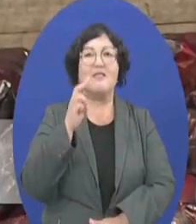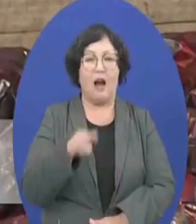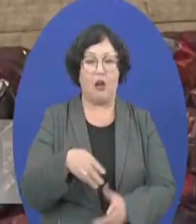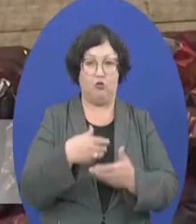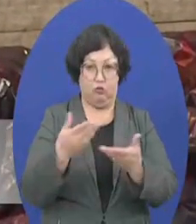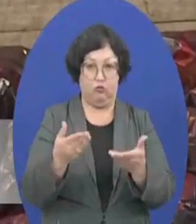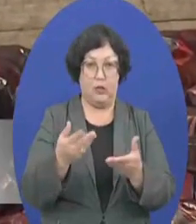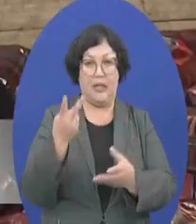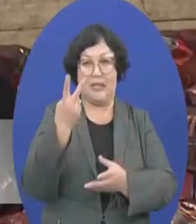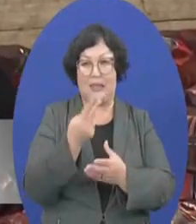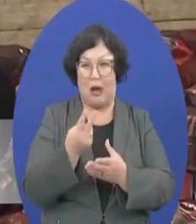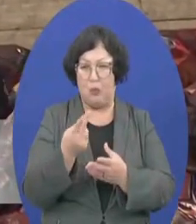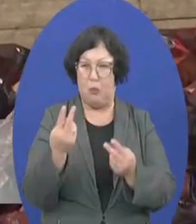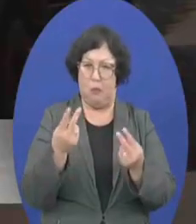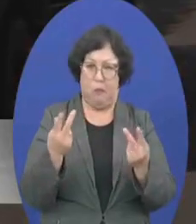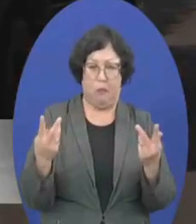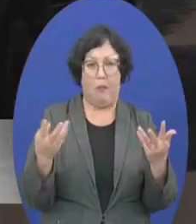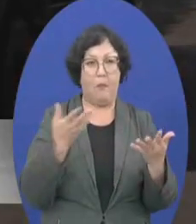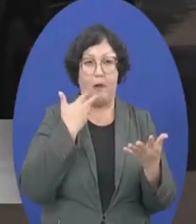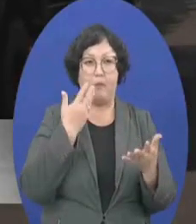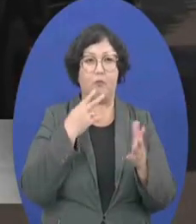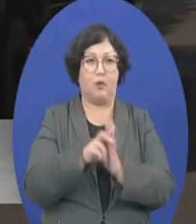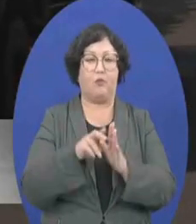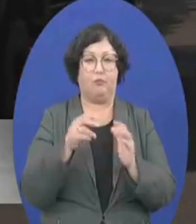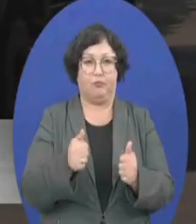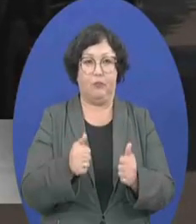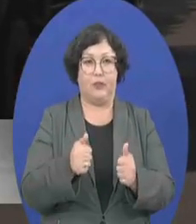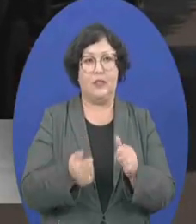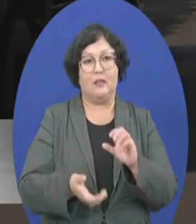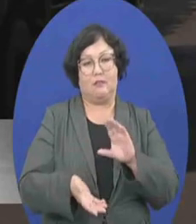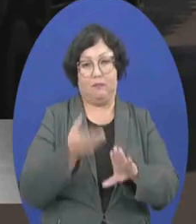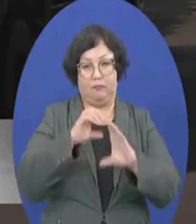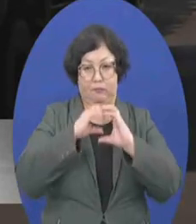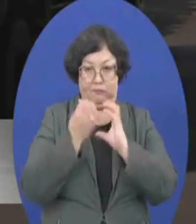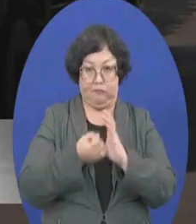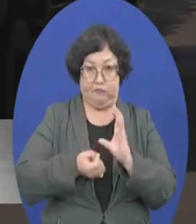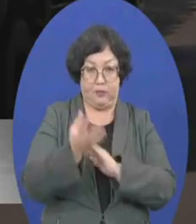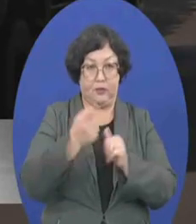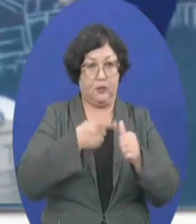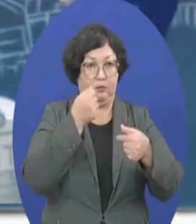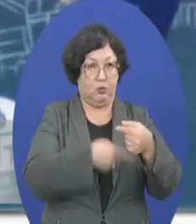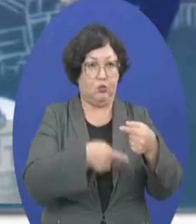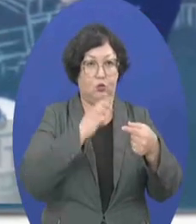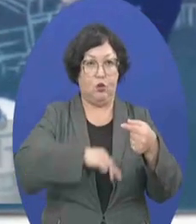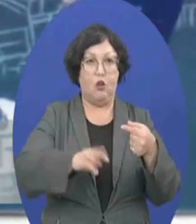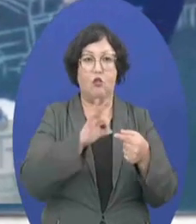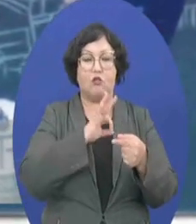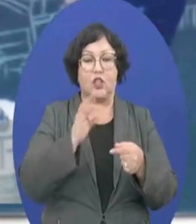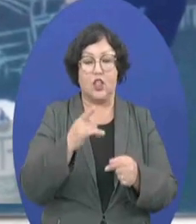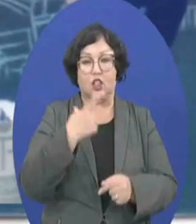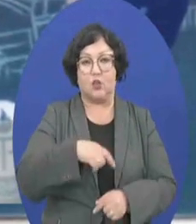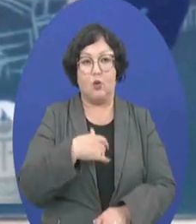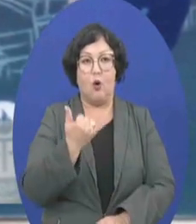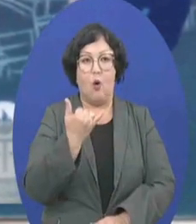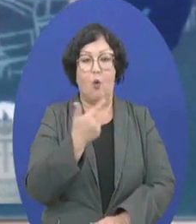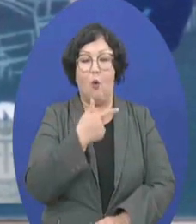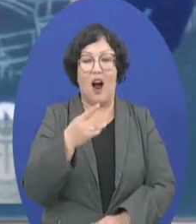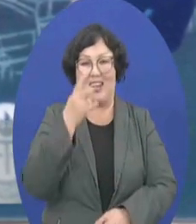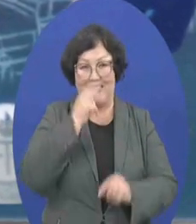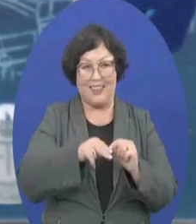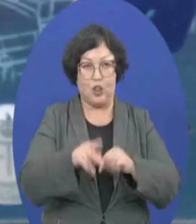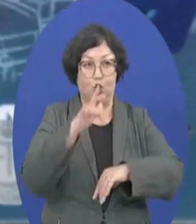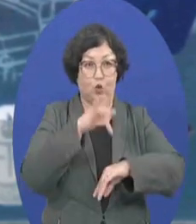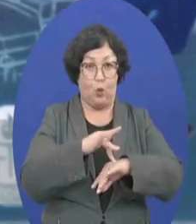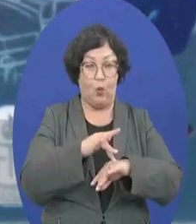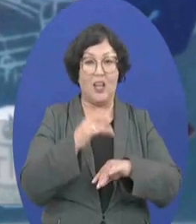ингэснээр давхцал үүсэхгүй байх боломж бүрдэж байна. Сайжруулсан төлчний карта бүртгүүлэхийн тулд өрхийн нэг гишүүн угаарын хяналтын төвдөр